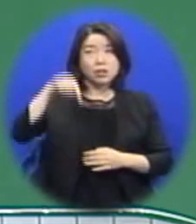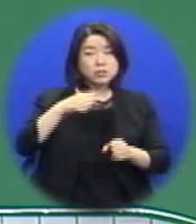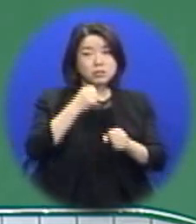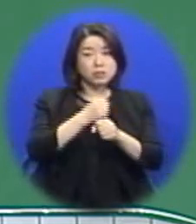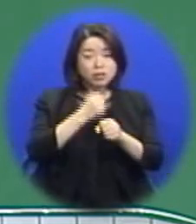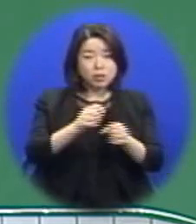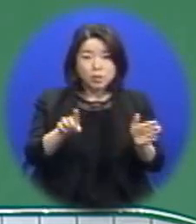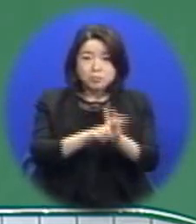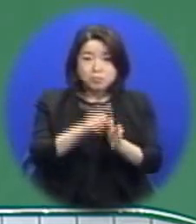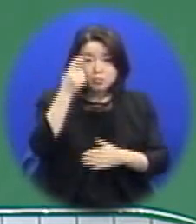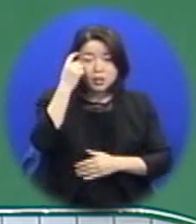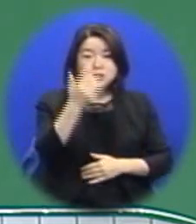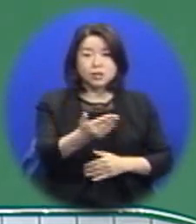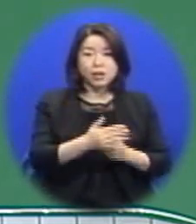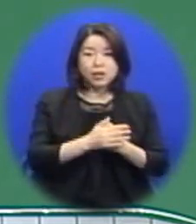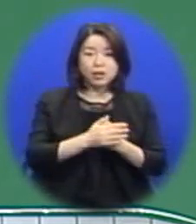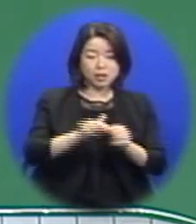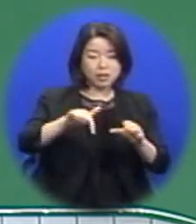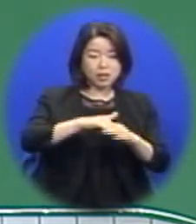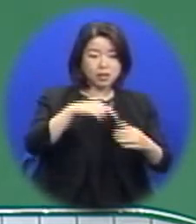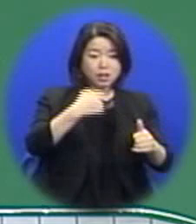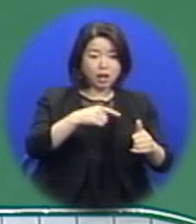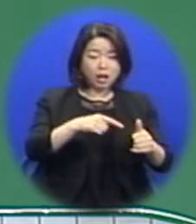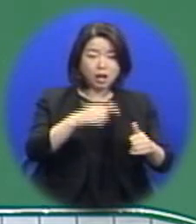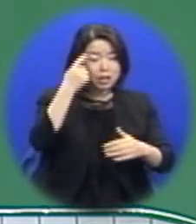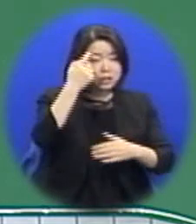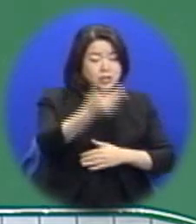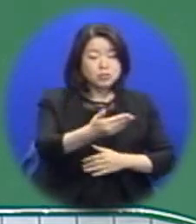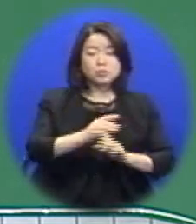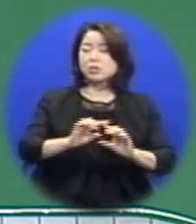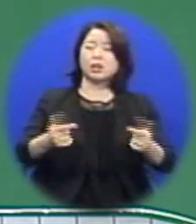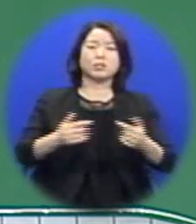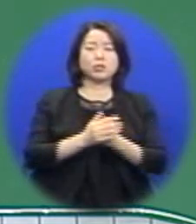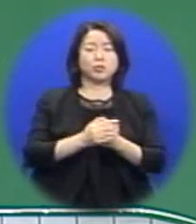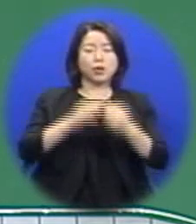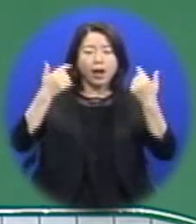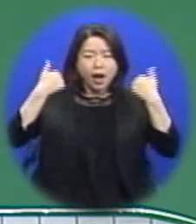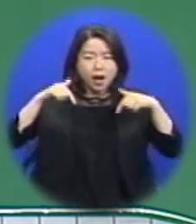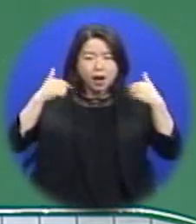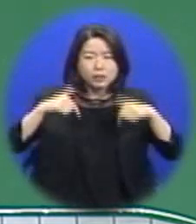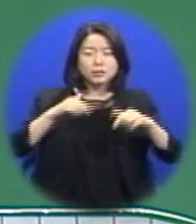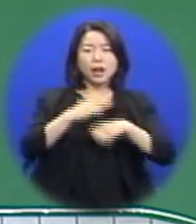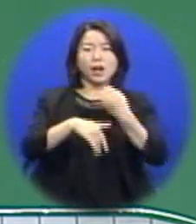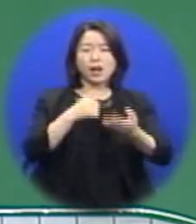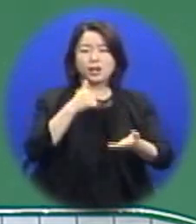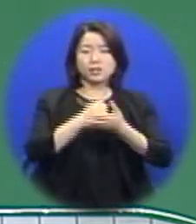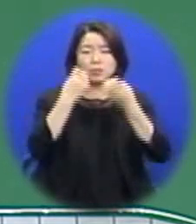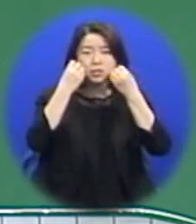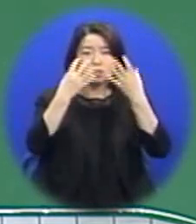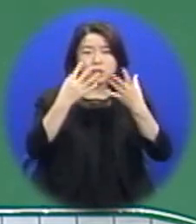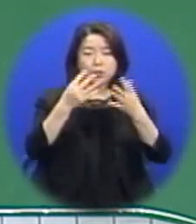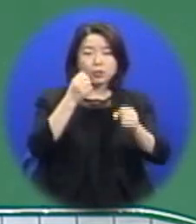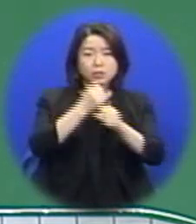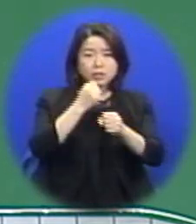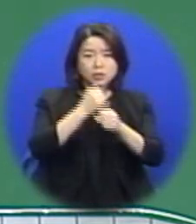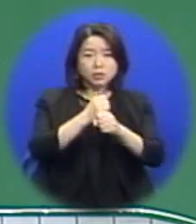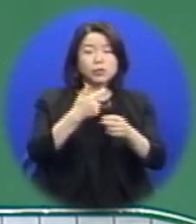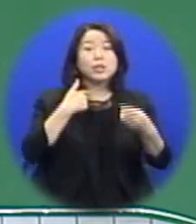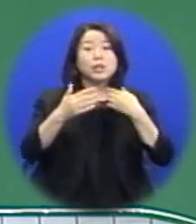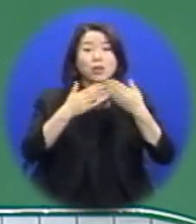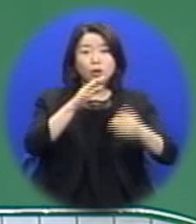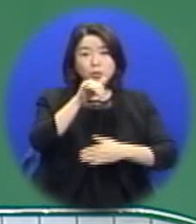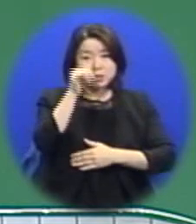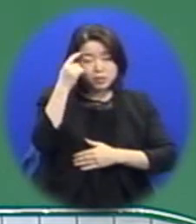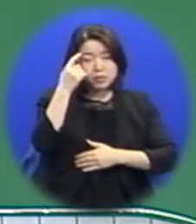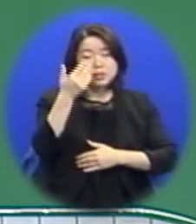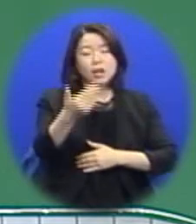믿느냐? 이 교리적인 질문이 아닙니다. 날마다 하나님의 새로운 창조를 경험하고 사느냐 하는 것입니다.